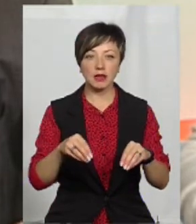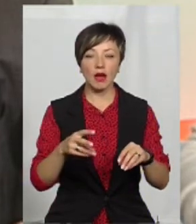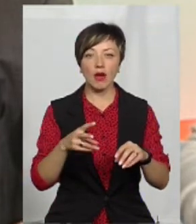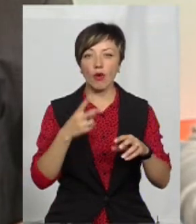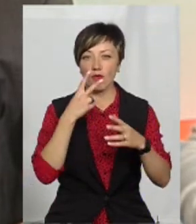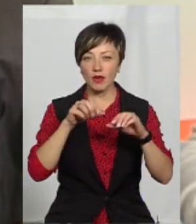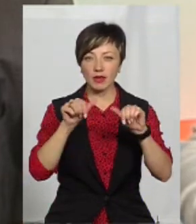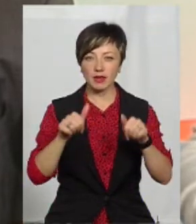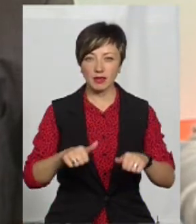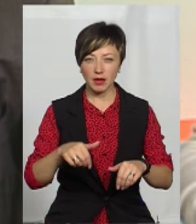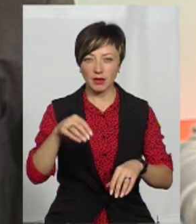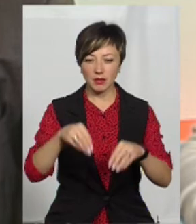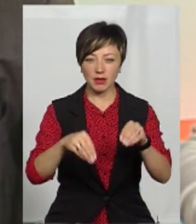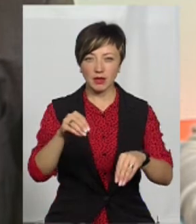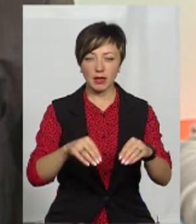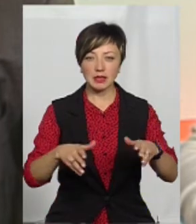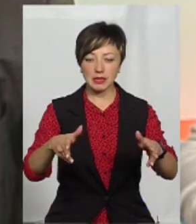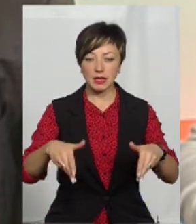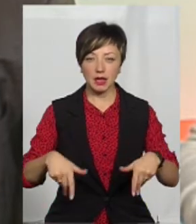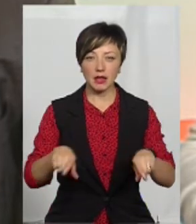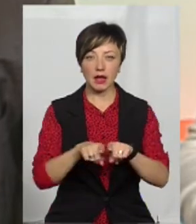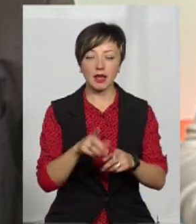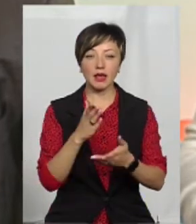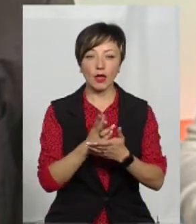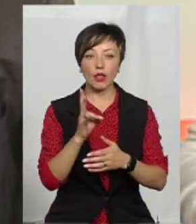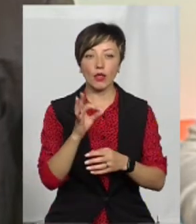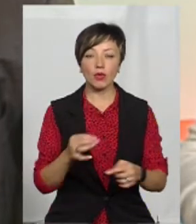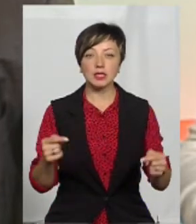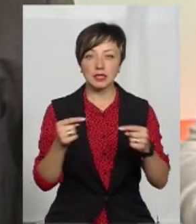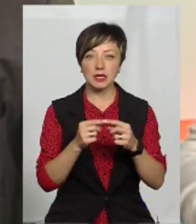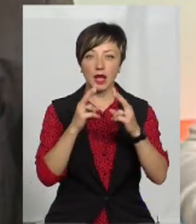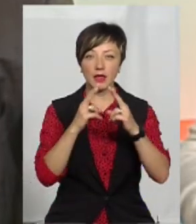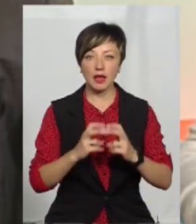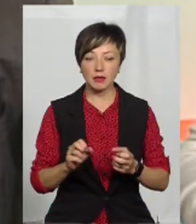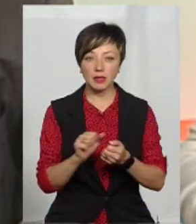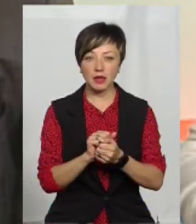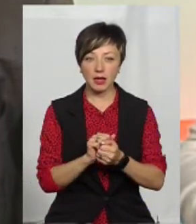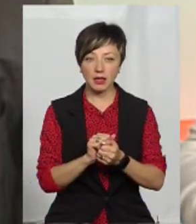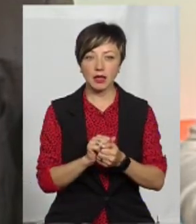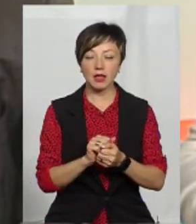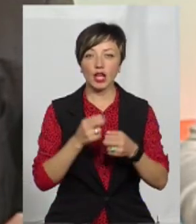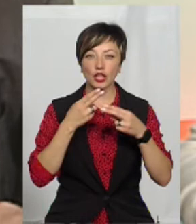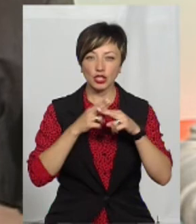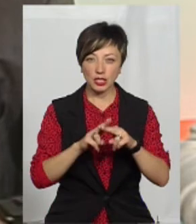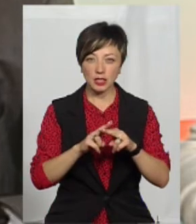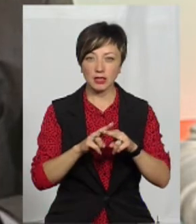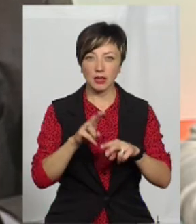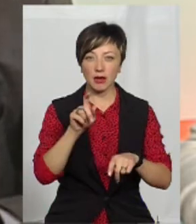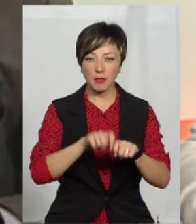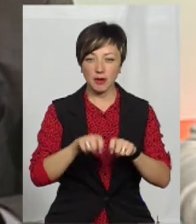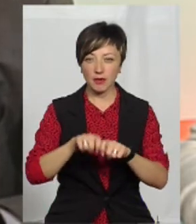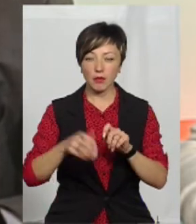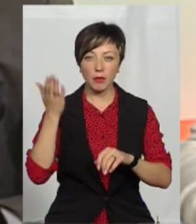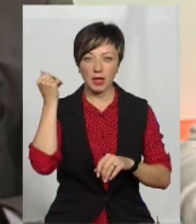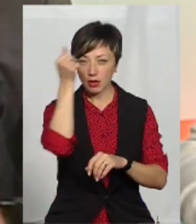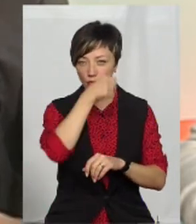неокультурної черникової рослини на території земельної ділянки. Таке є. Но згідно з аналізом матеріалів інженерно-геологічних та інженерно-геодезичних вишукувань